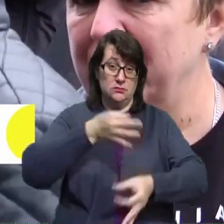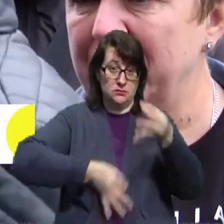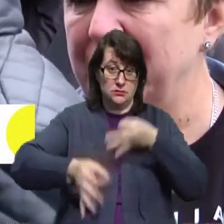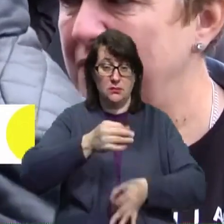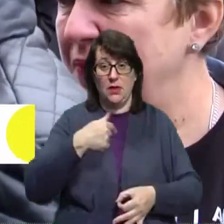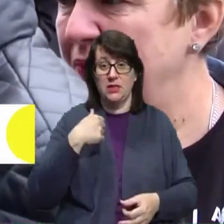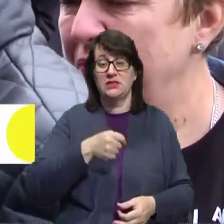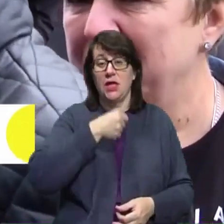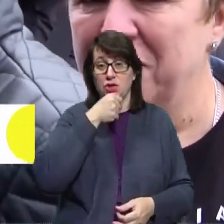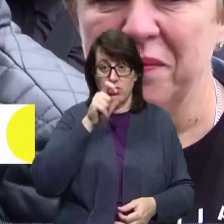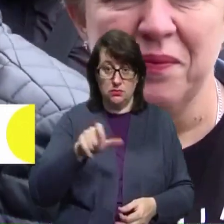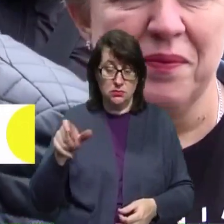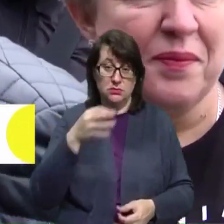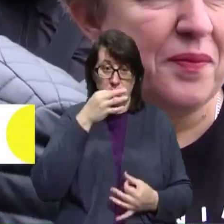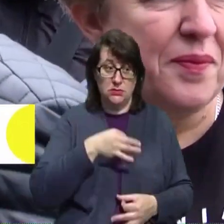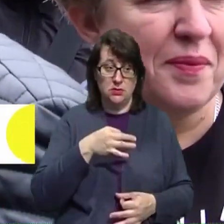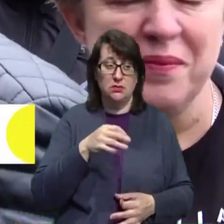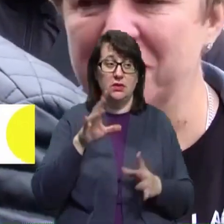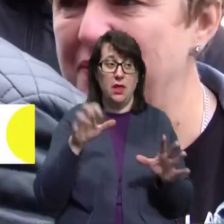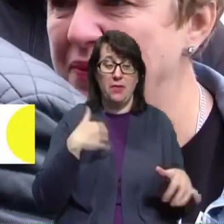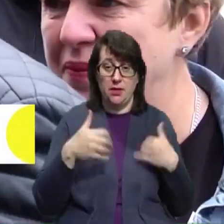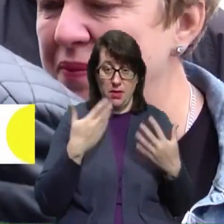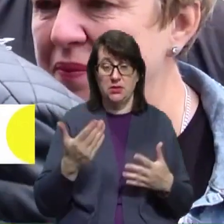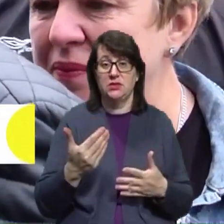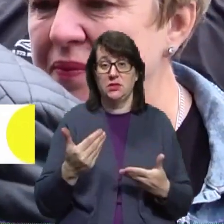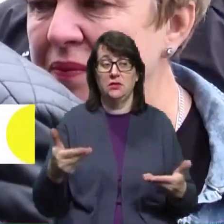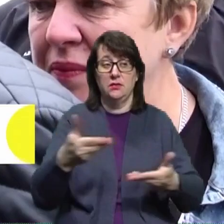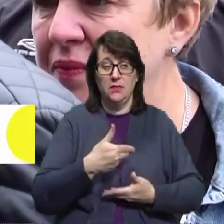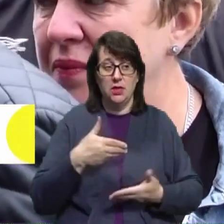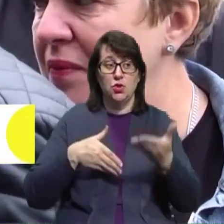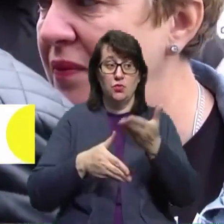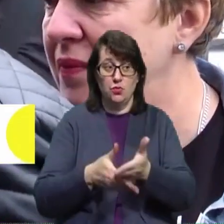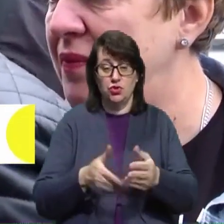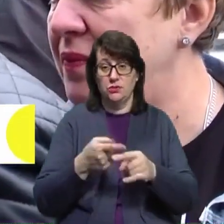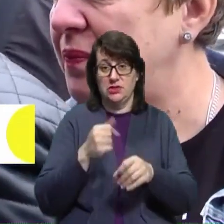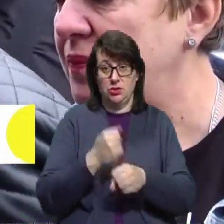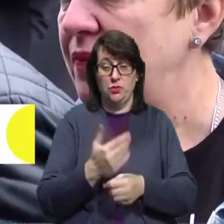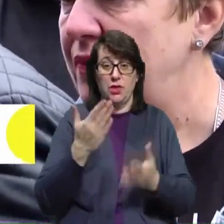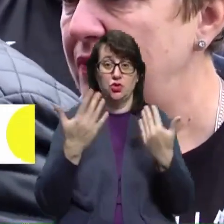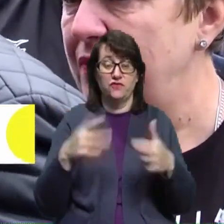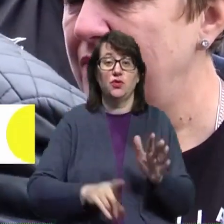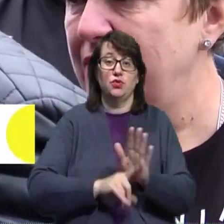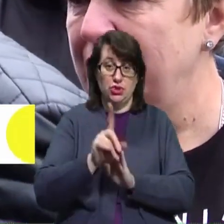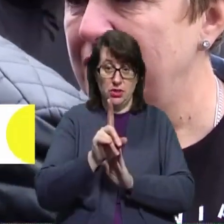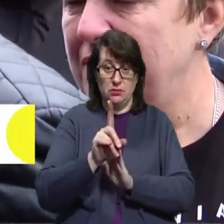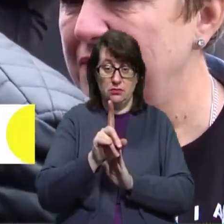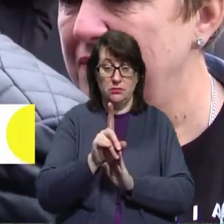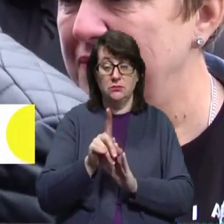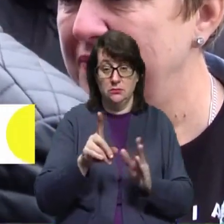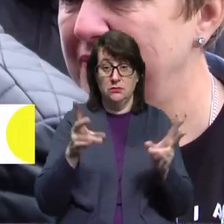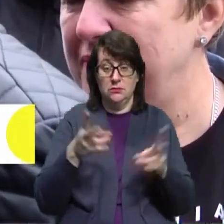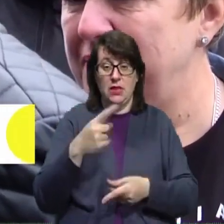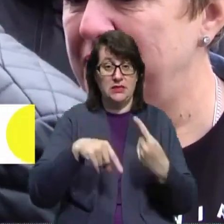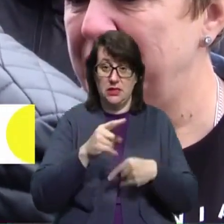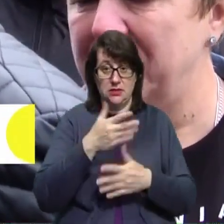сказали, обняли і сказали, не переймайтеся, ми допоможемо, ми це зробимо. Якщо вже взялися, тобто назад дороги